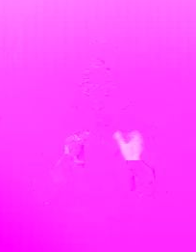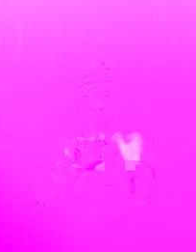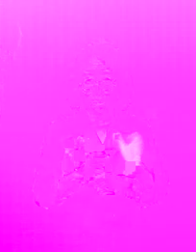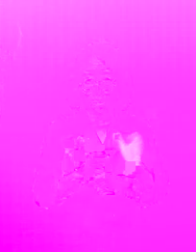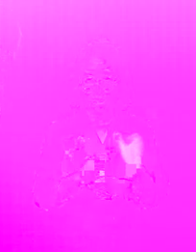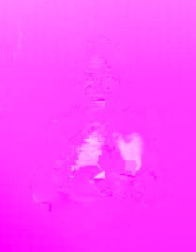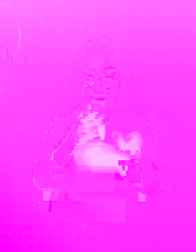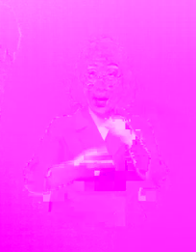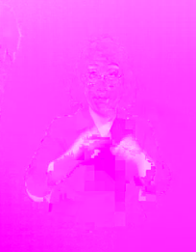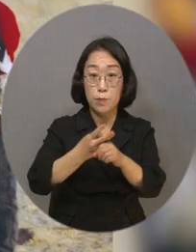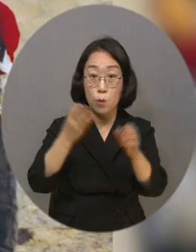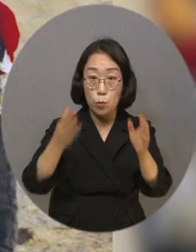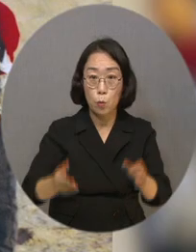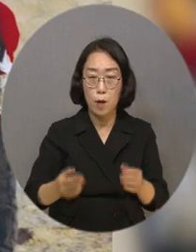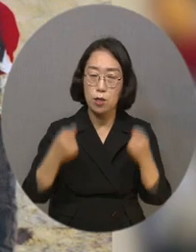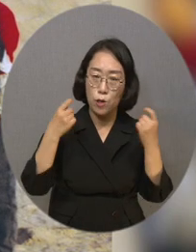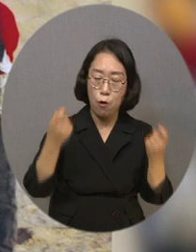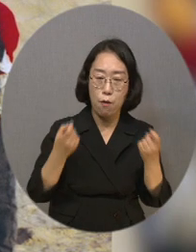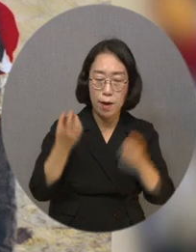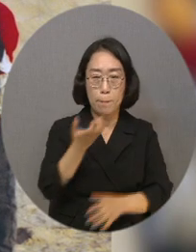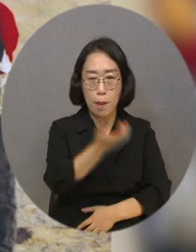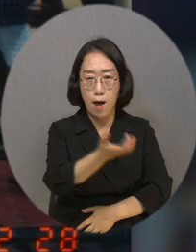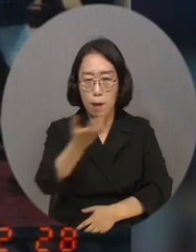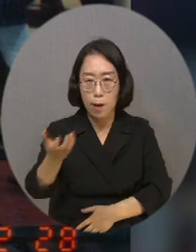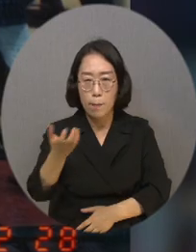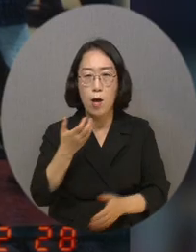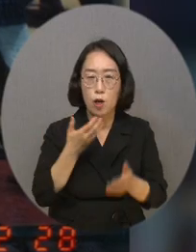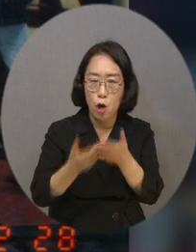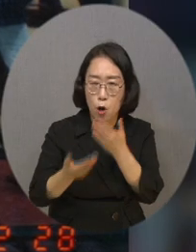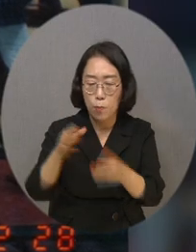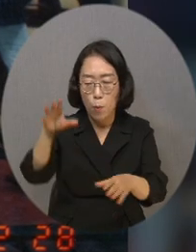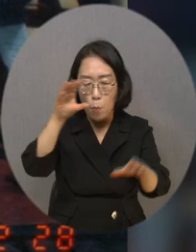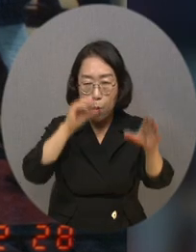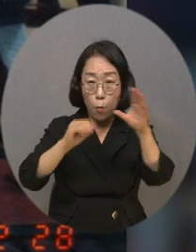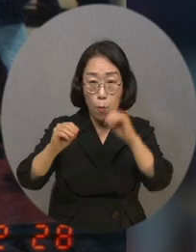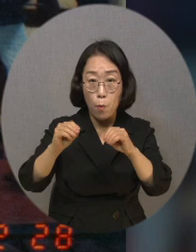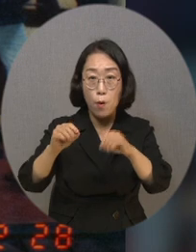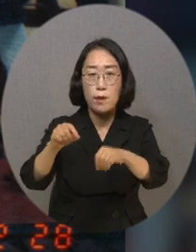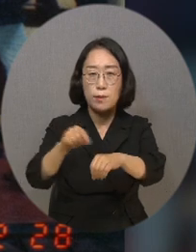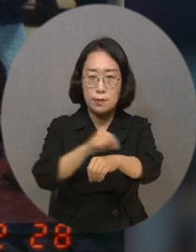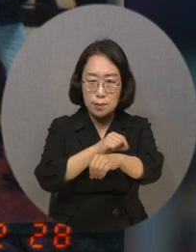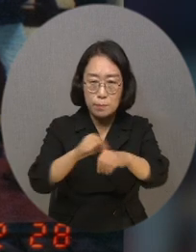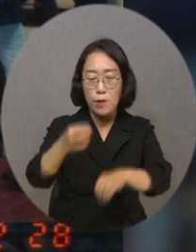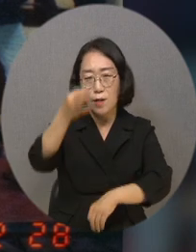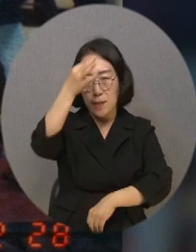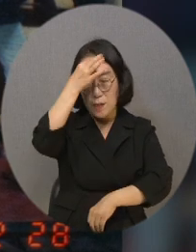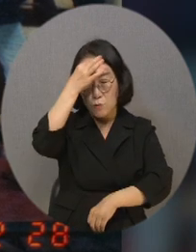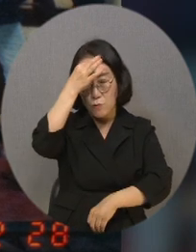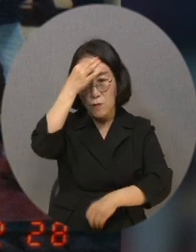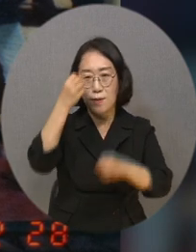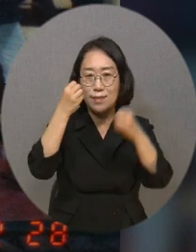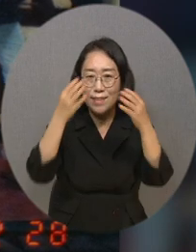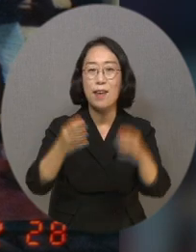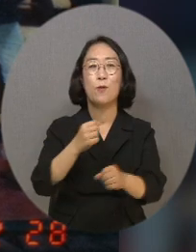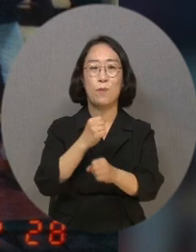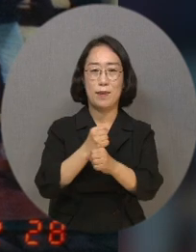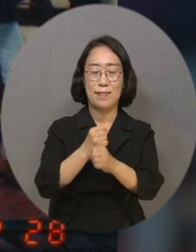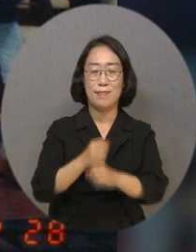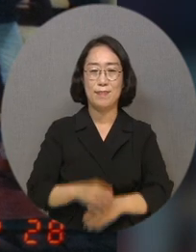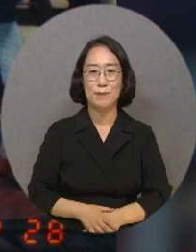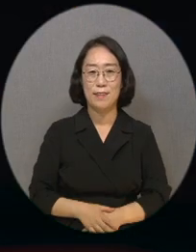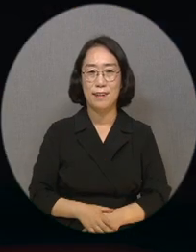여행을 통해 다양한 도자 문화를 호흡하고 그만의 독창적인 도예 기법을 탄생시켰습니다.